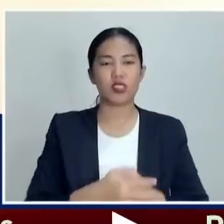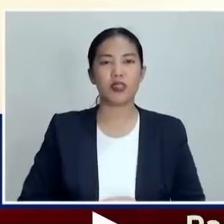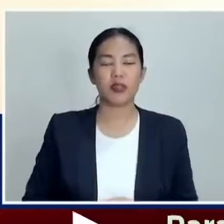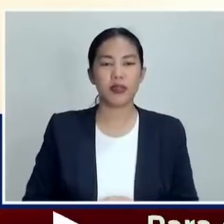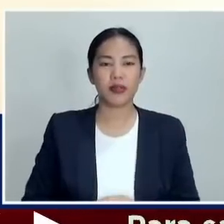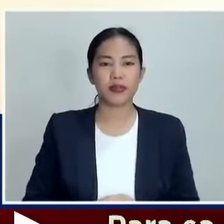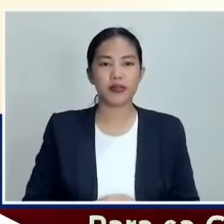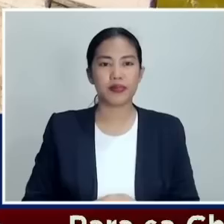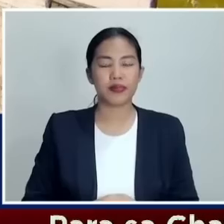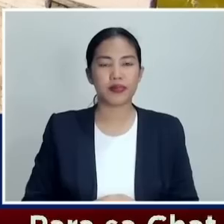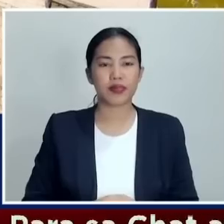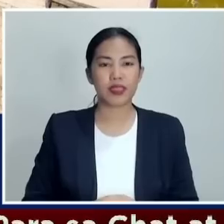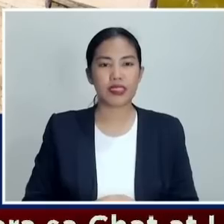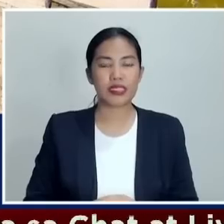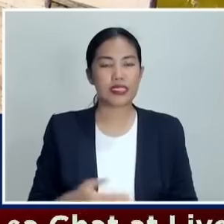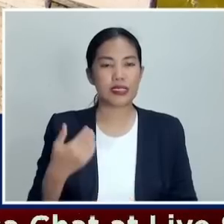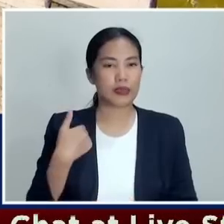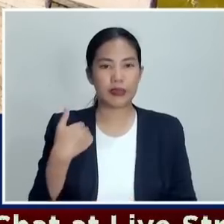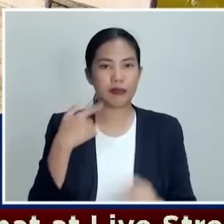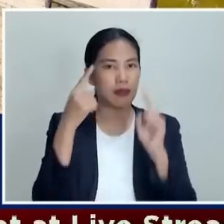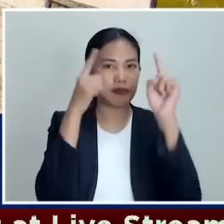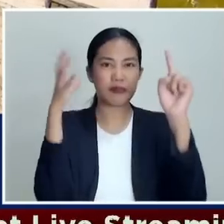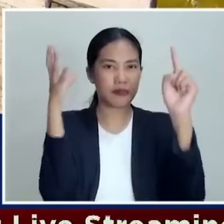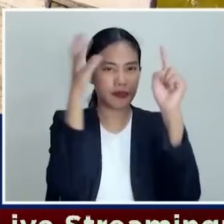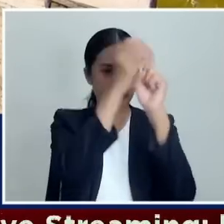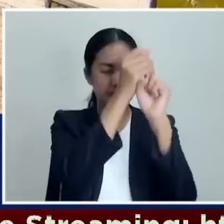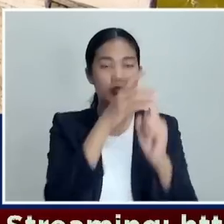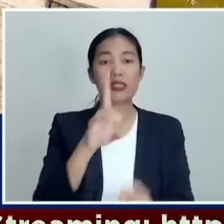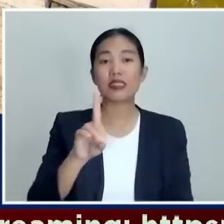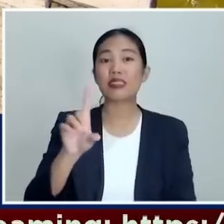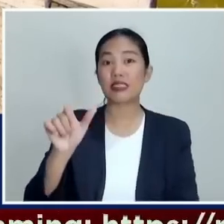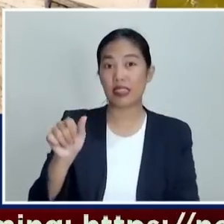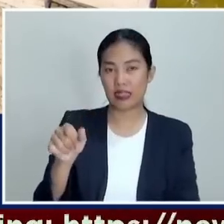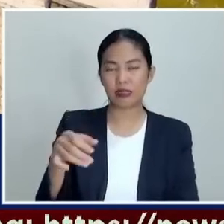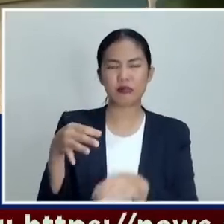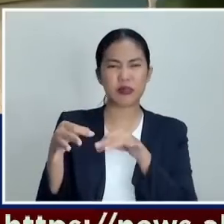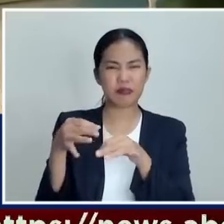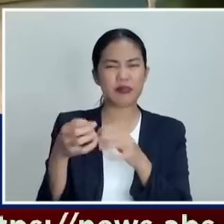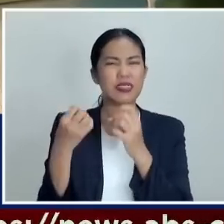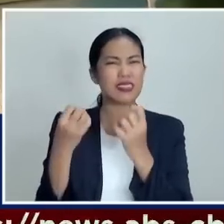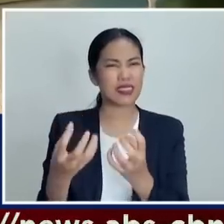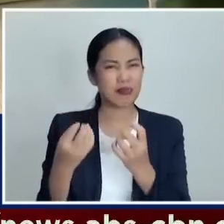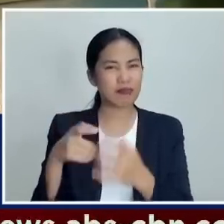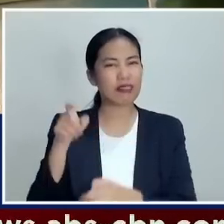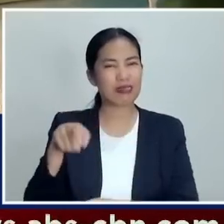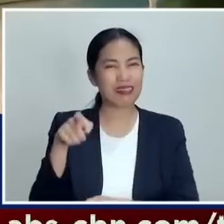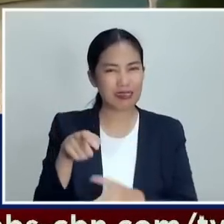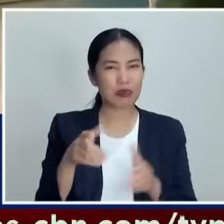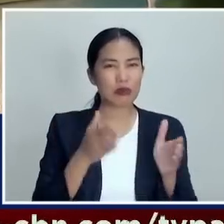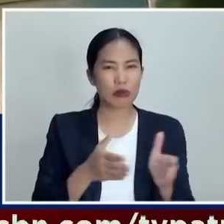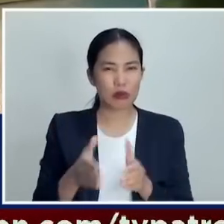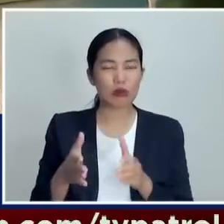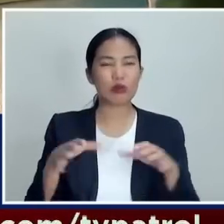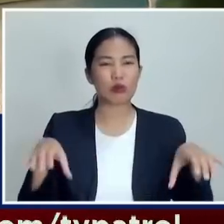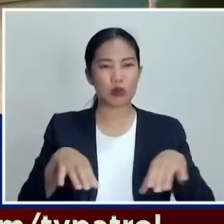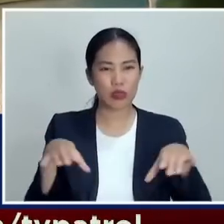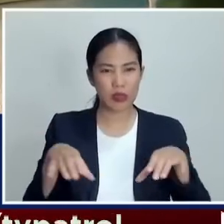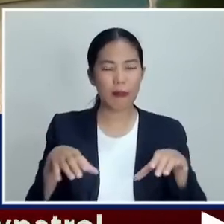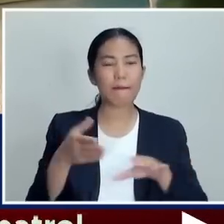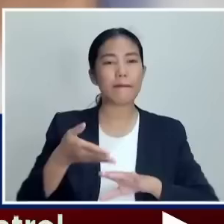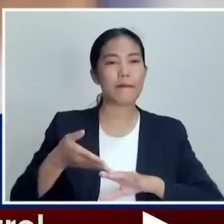pa natin makakamit dyan. Aminado ang DA na marami pang kailangan gawin bago maibaba ang presyo ng